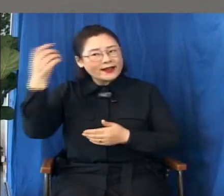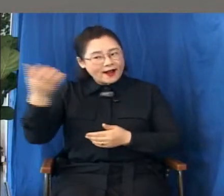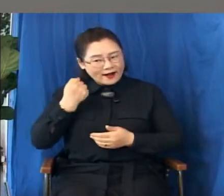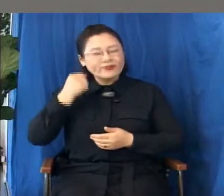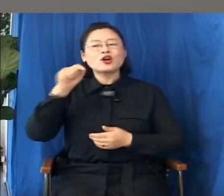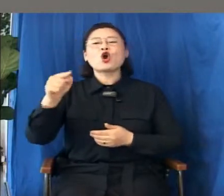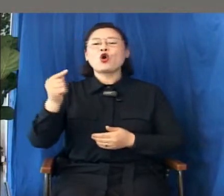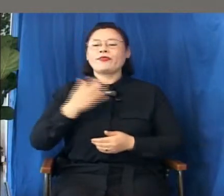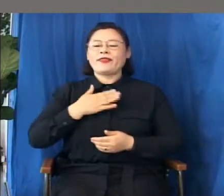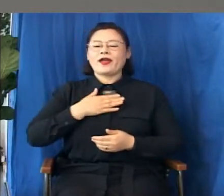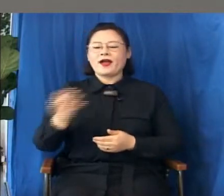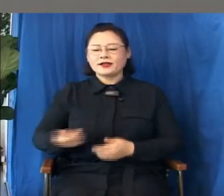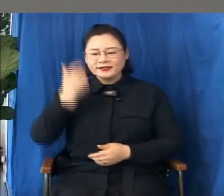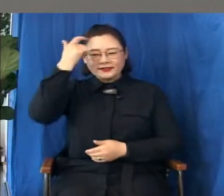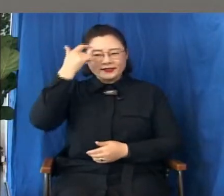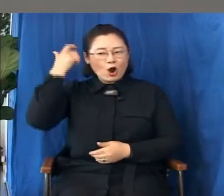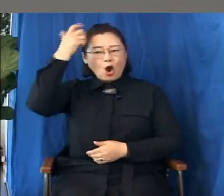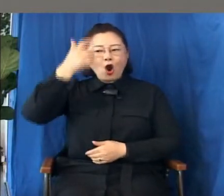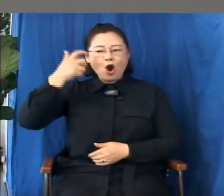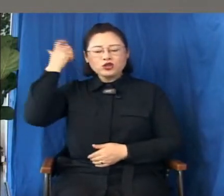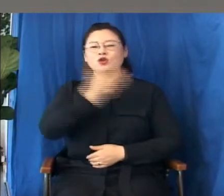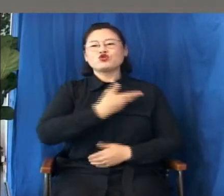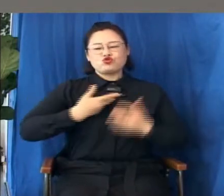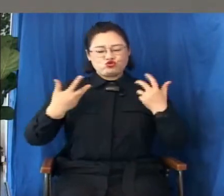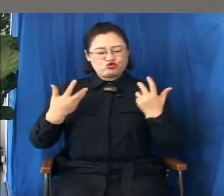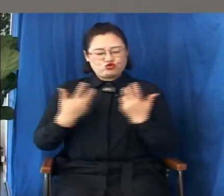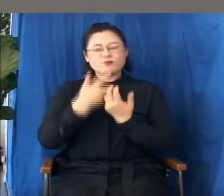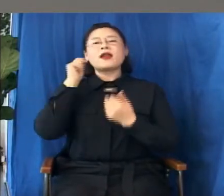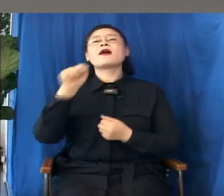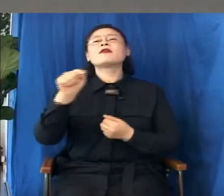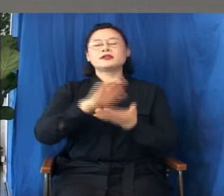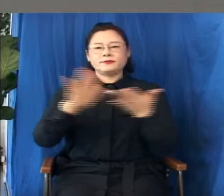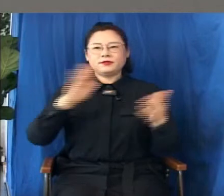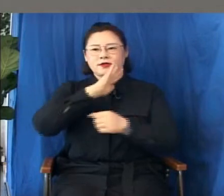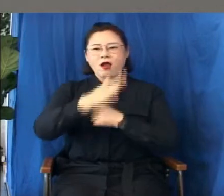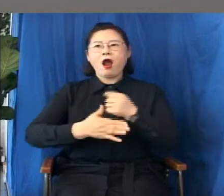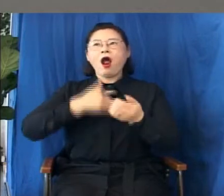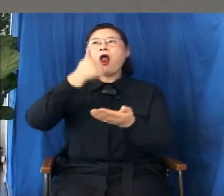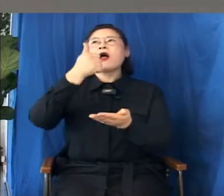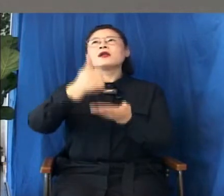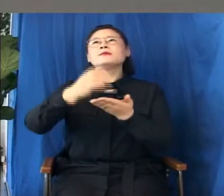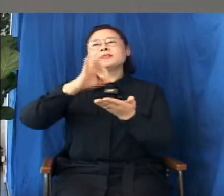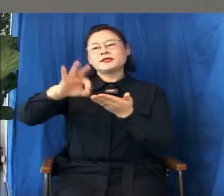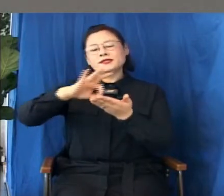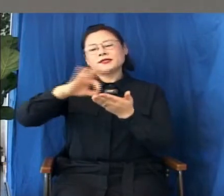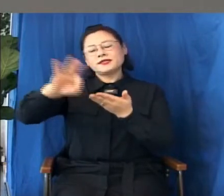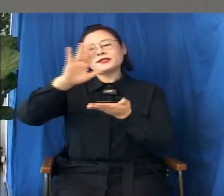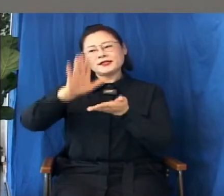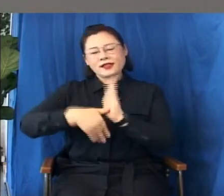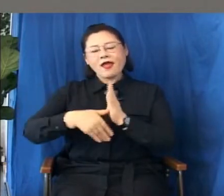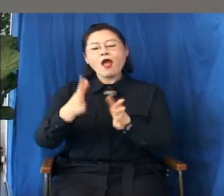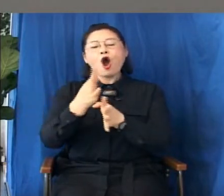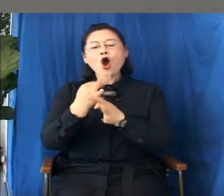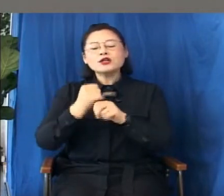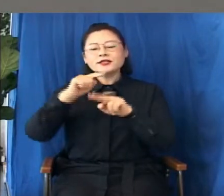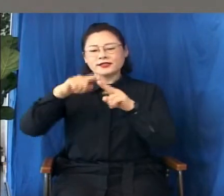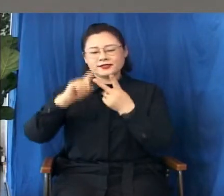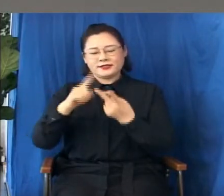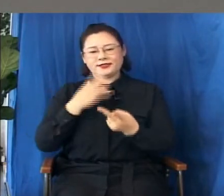내가 성령님으로 충만해 있는가? 하나님께서 쓰시고자 하실 때 언제든지 나를 들여서 쓸 수 있게 하는